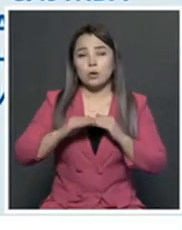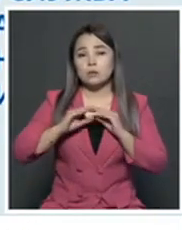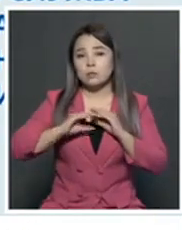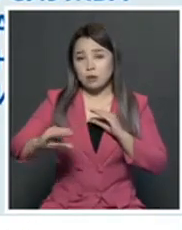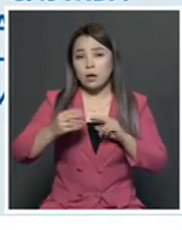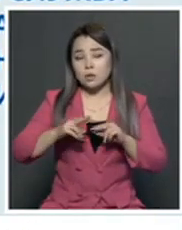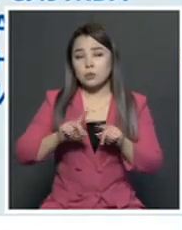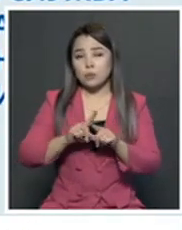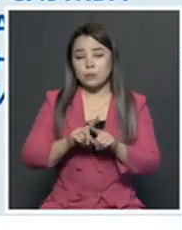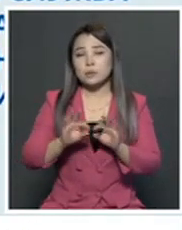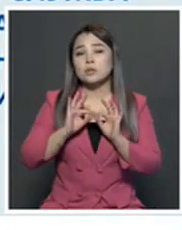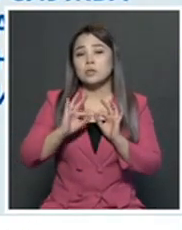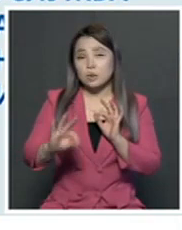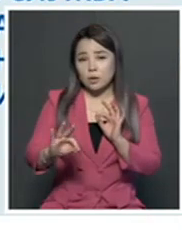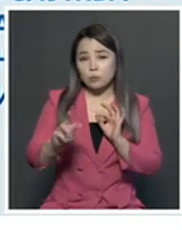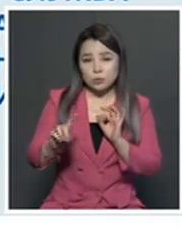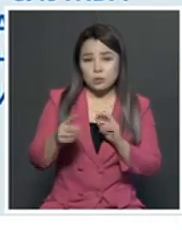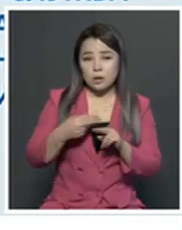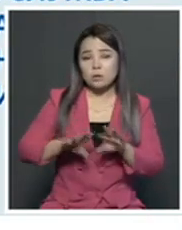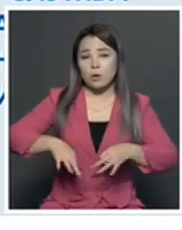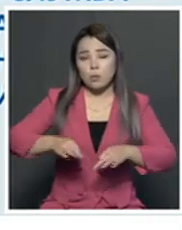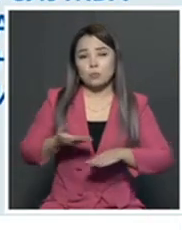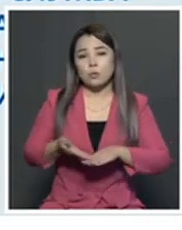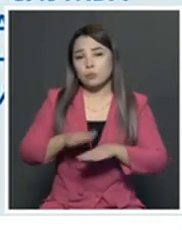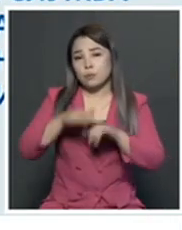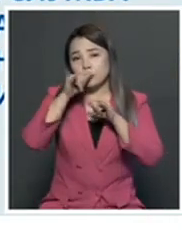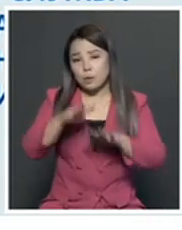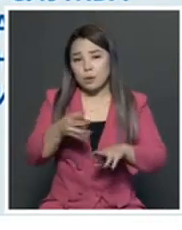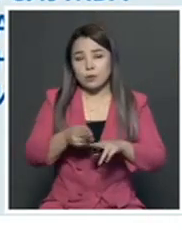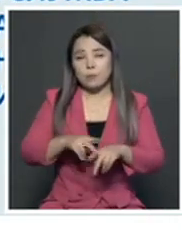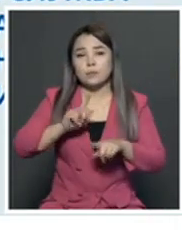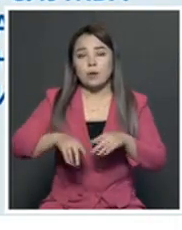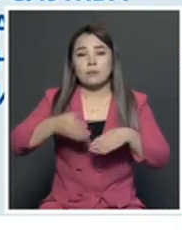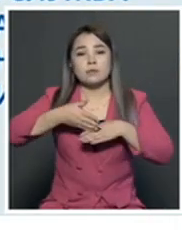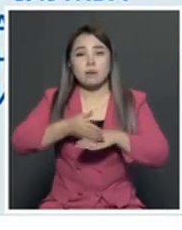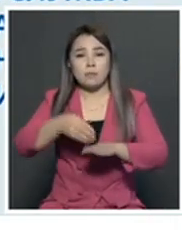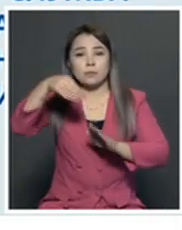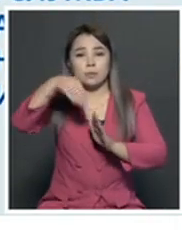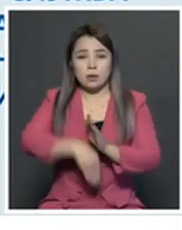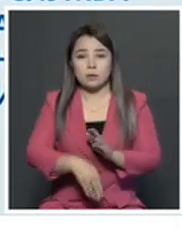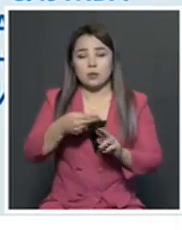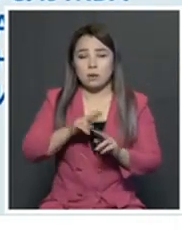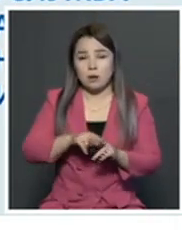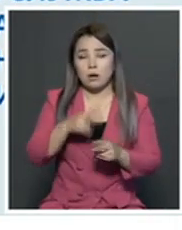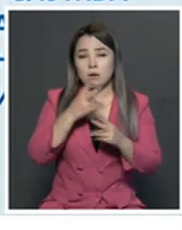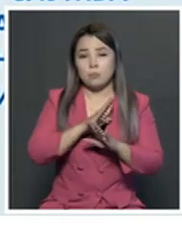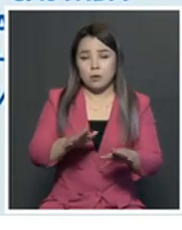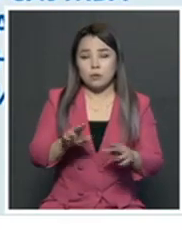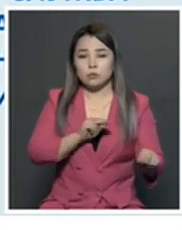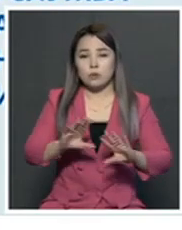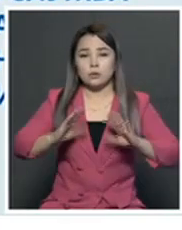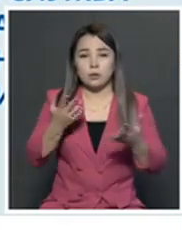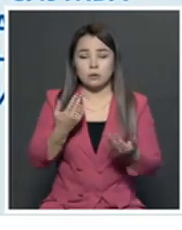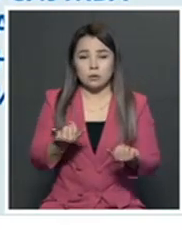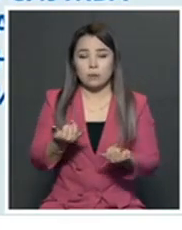әлі мұндай автокөлік көтеретіндей қалыңдықта болған жоқ. Соған қарамастан осындай қайғылы